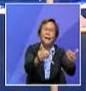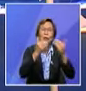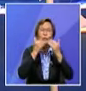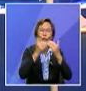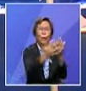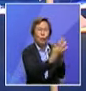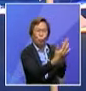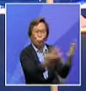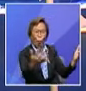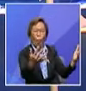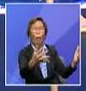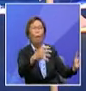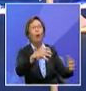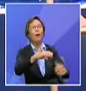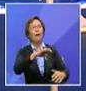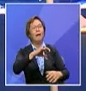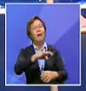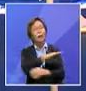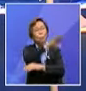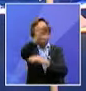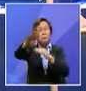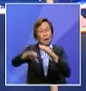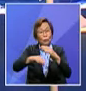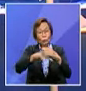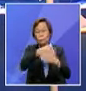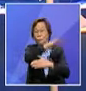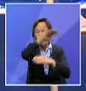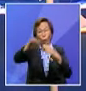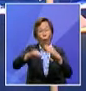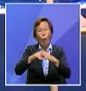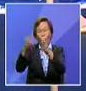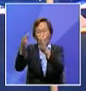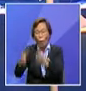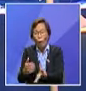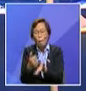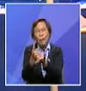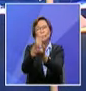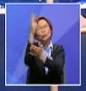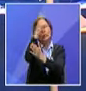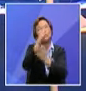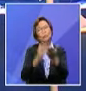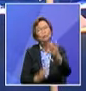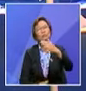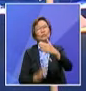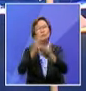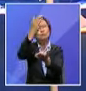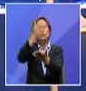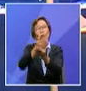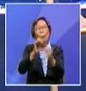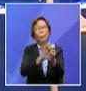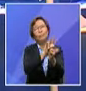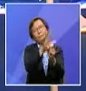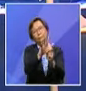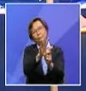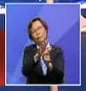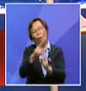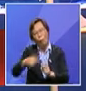mereka dan semua pihak yang membantu kerajaan dalam menangani pandemik